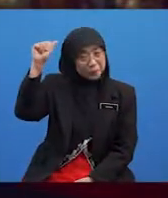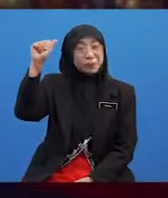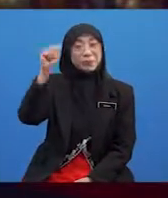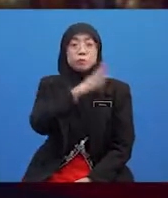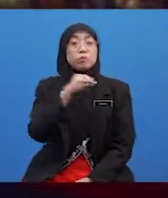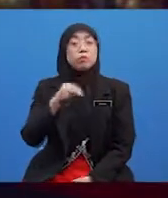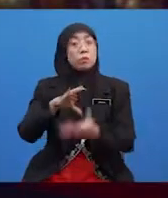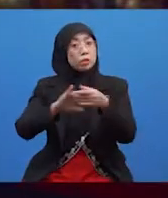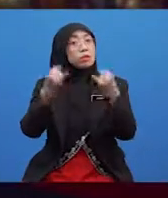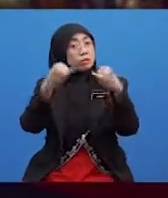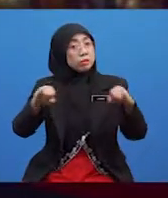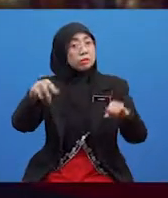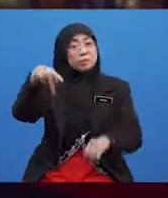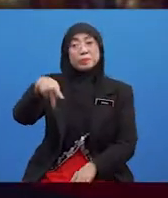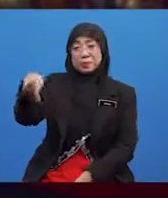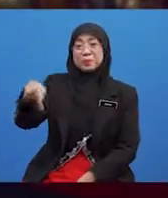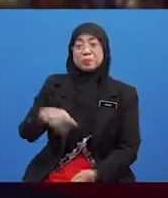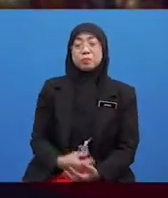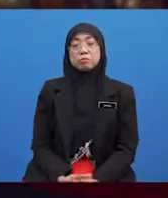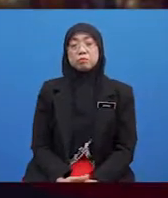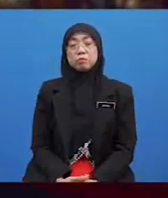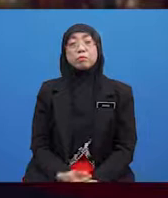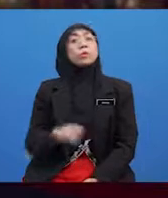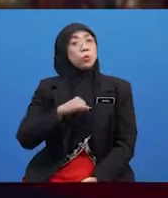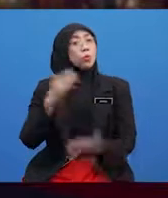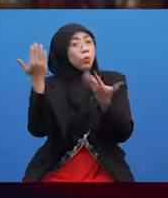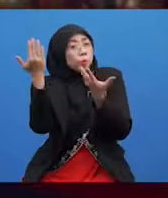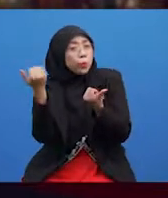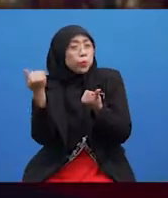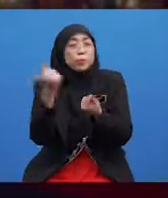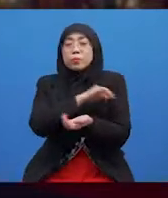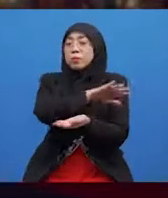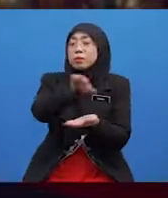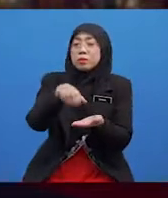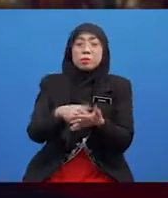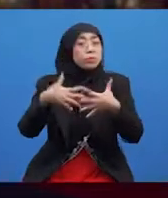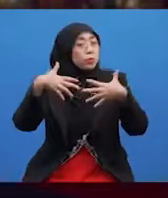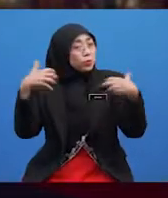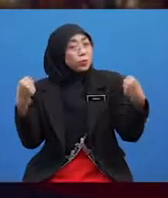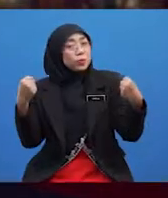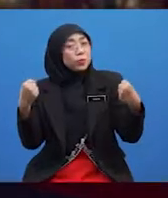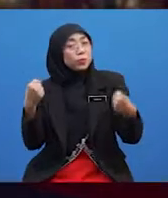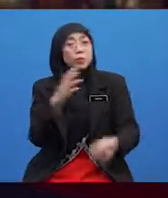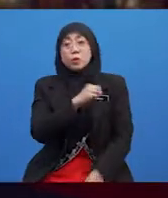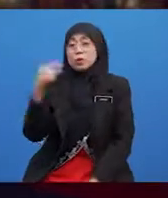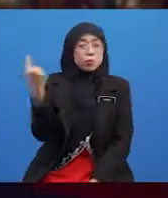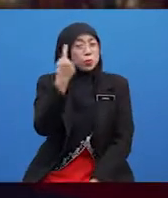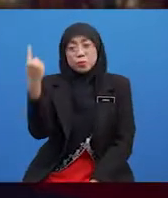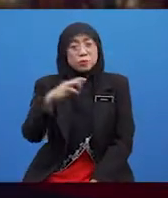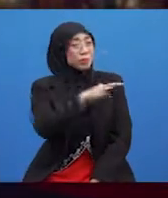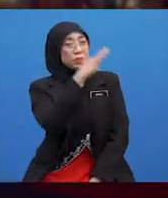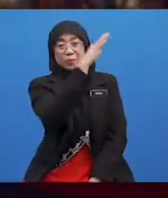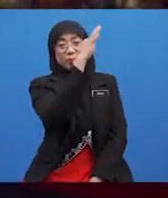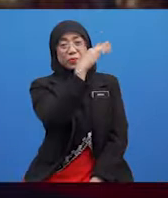Assalamualaikum dan selamat sejahtera pelajar-pelajar. Saya harap pelajar-pelajar berada dalam keadaan sihat dan sentiasa